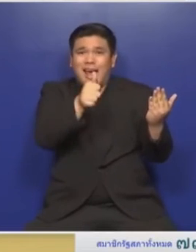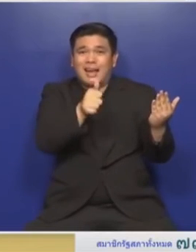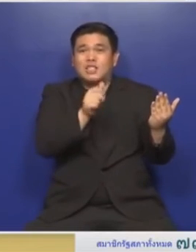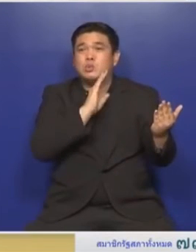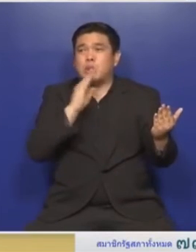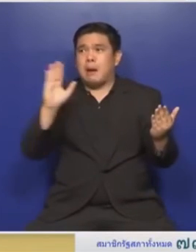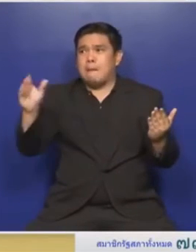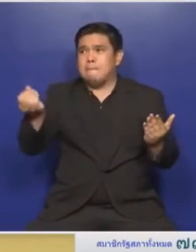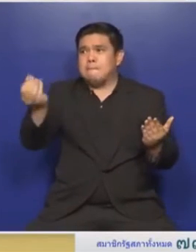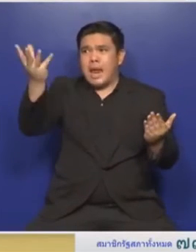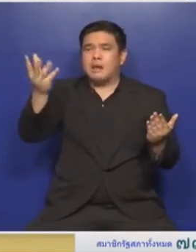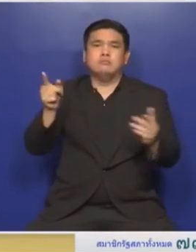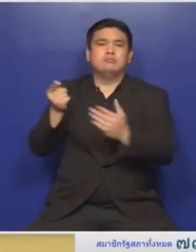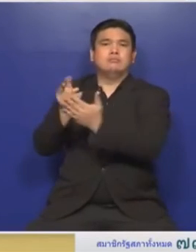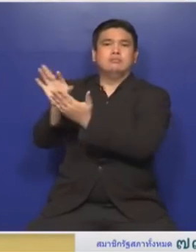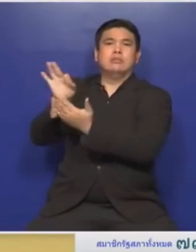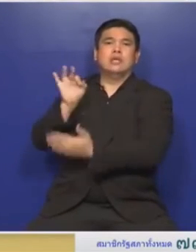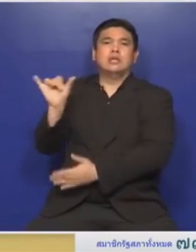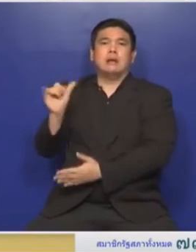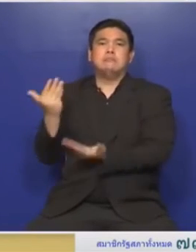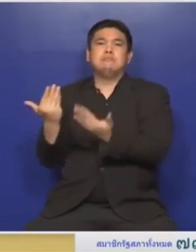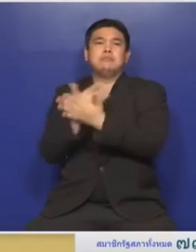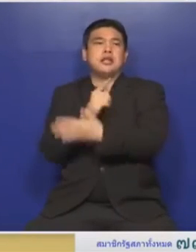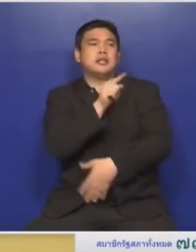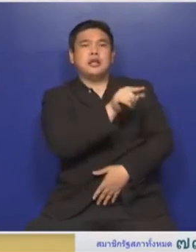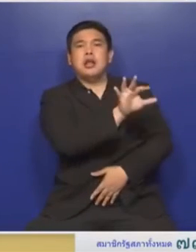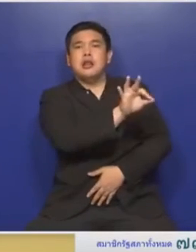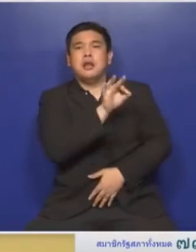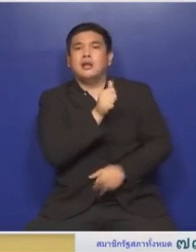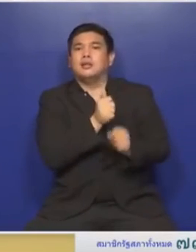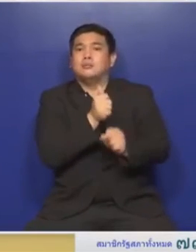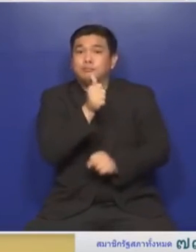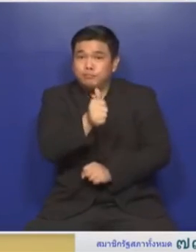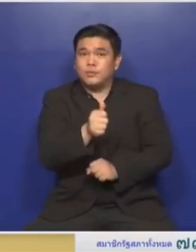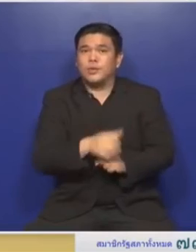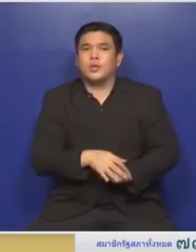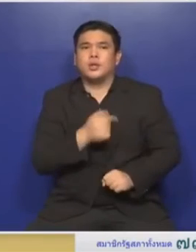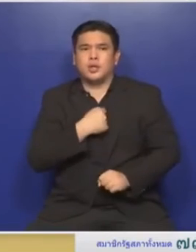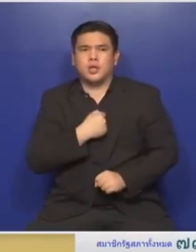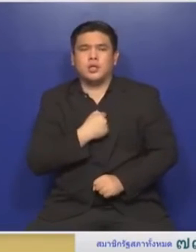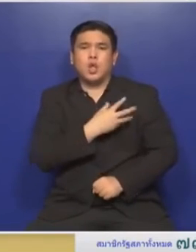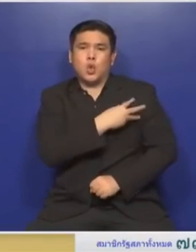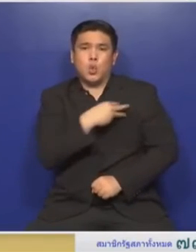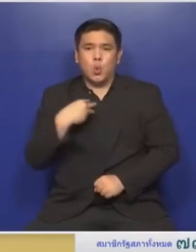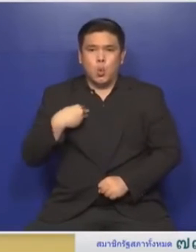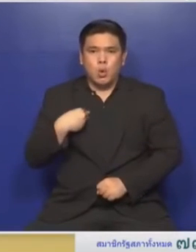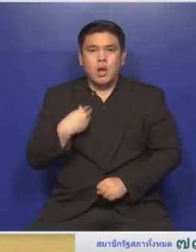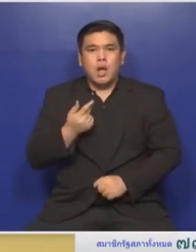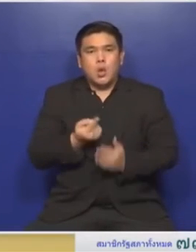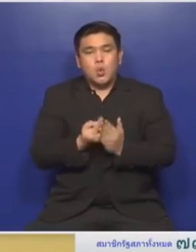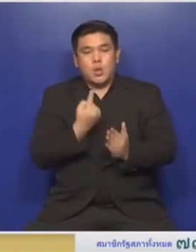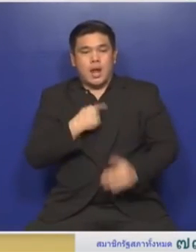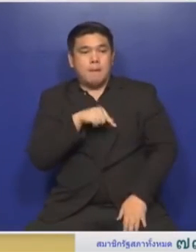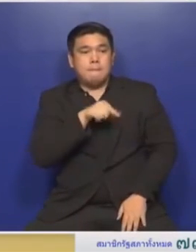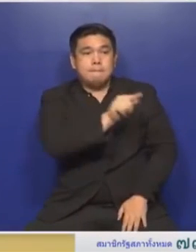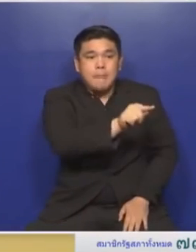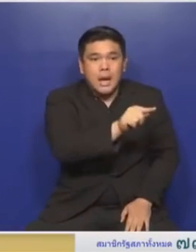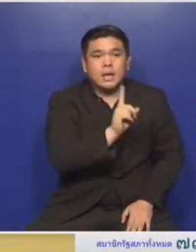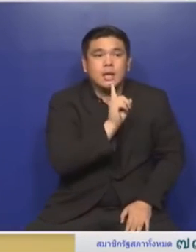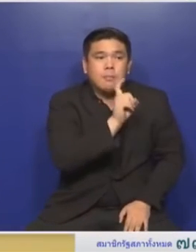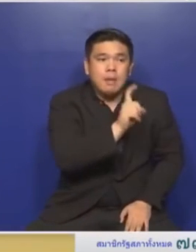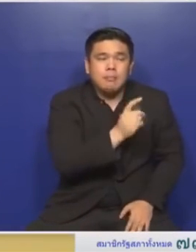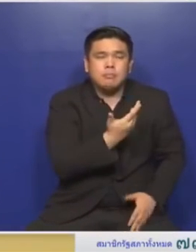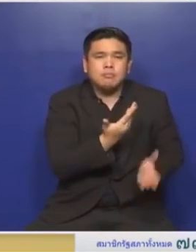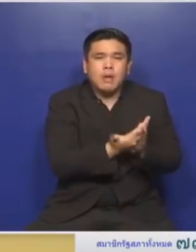เมื่อเปอยนี้นะครับกอยากจะขอ Robbie Luisทกระสวงภานษิทยซึ่มทูดอยู่ในยานนี้